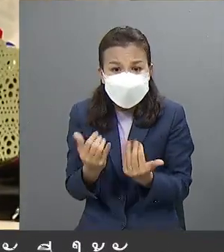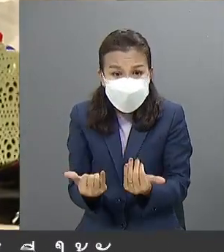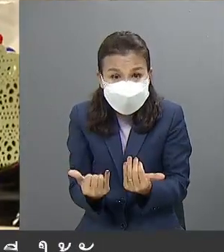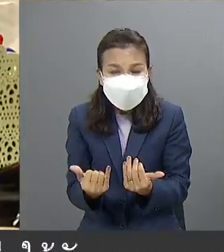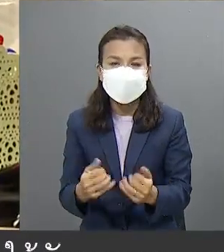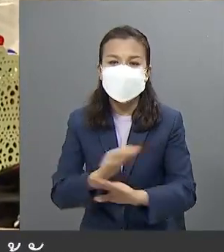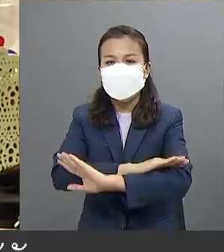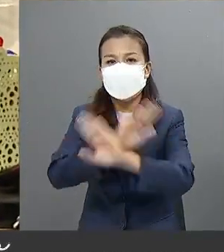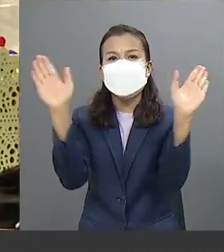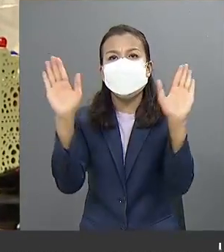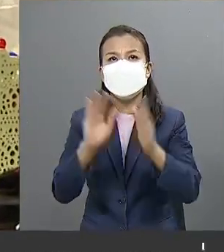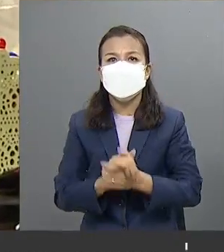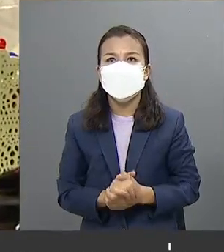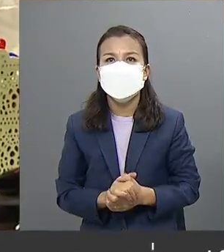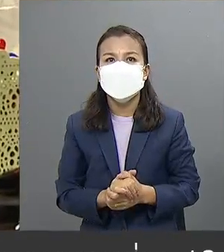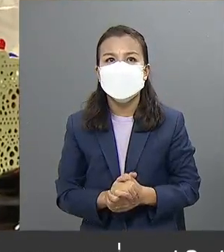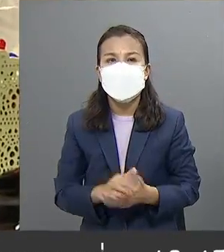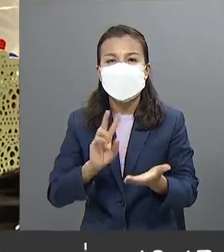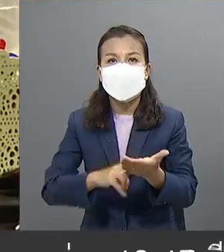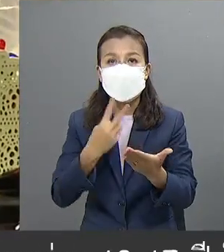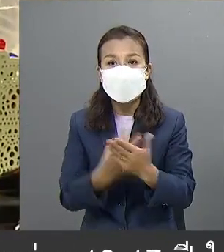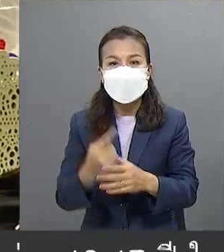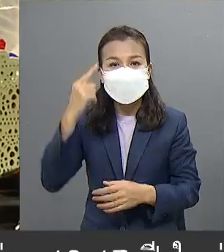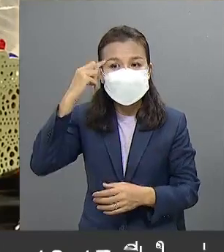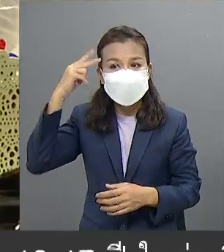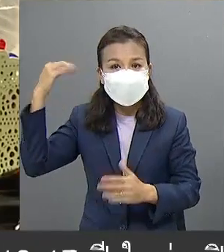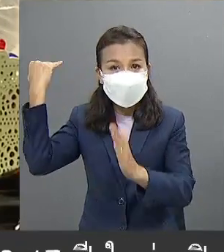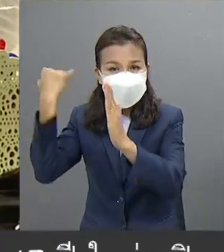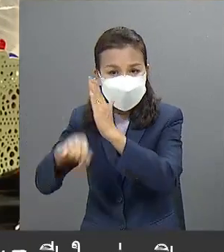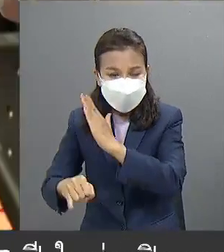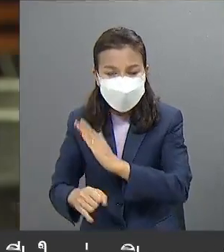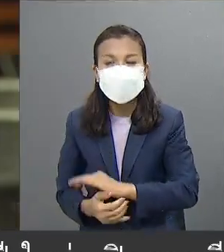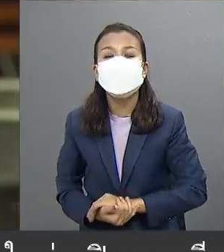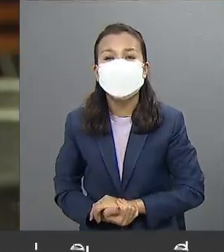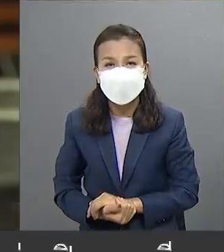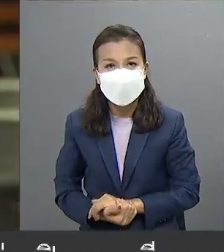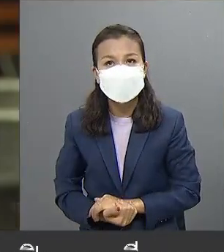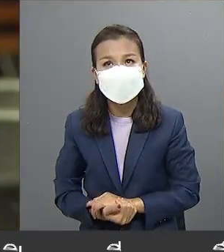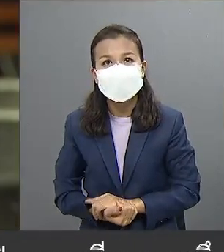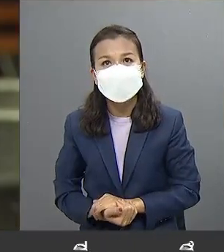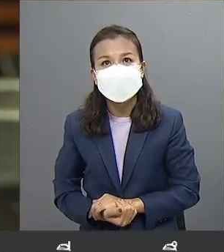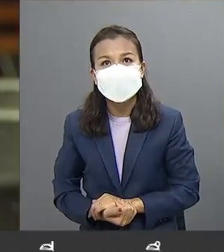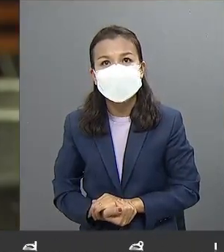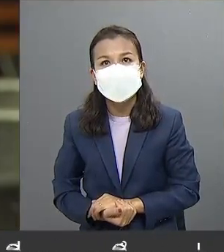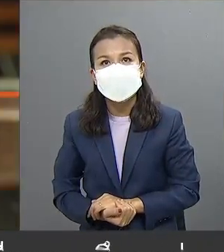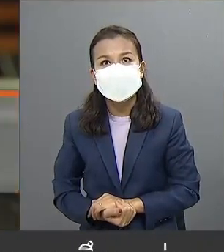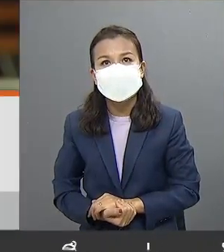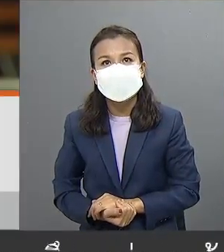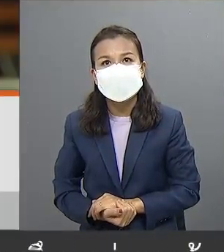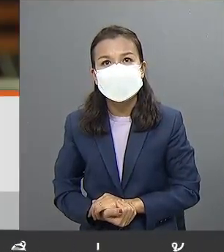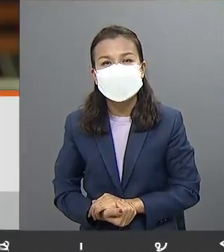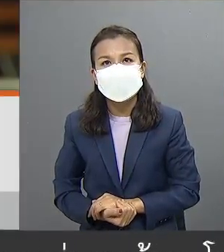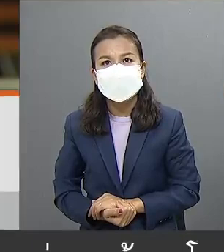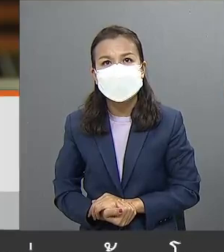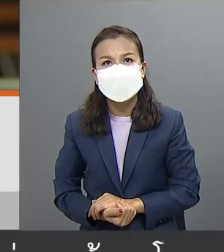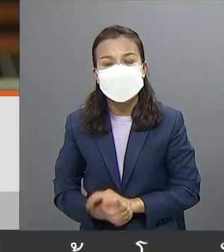อัตโนมัติเกิดความเข้าใจที่คลาดเคลื่อนและสับสนเป็นอย่างมากอ่า 0มากขนาดคุณโน้ตตัว